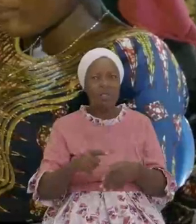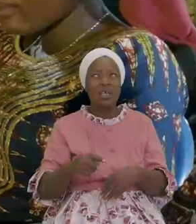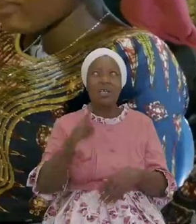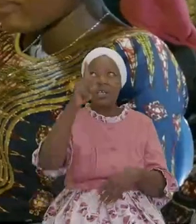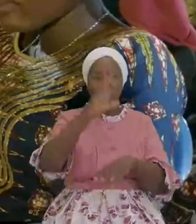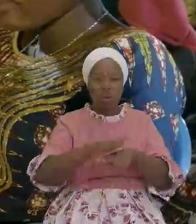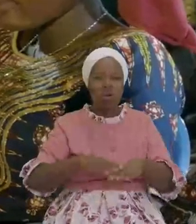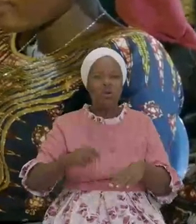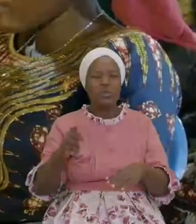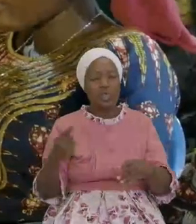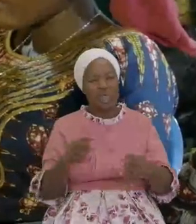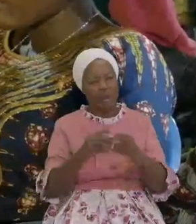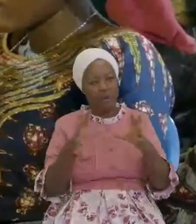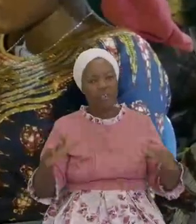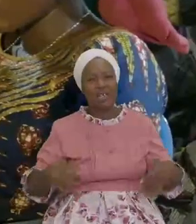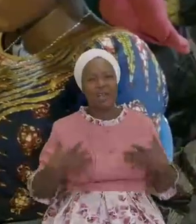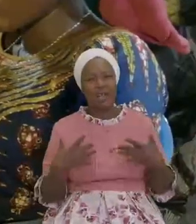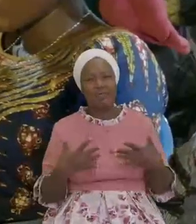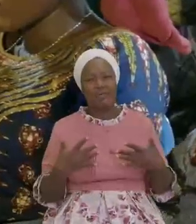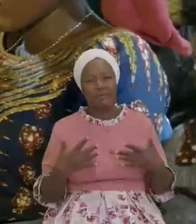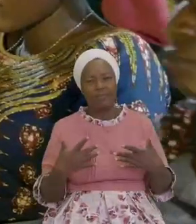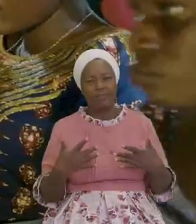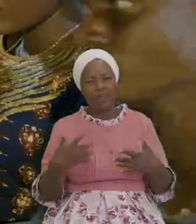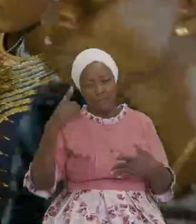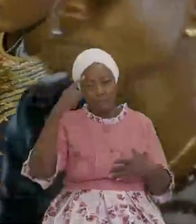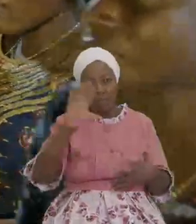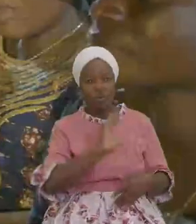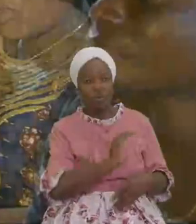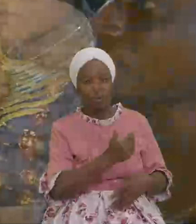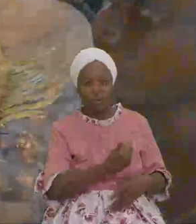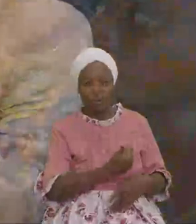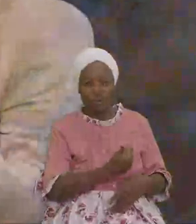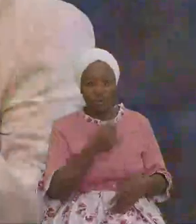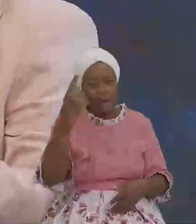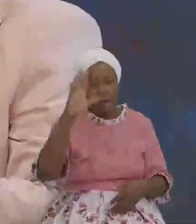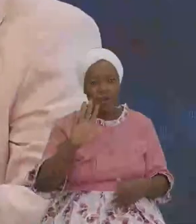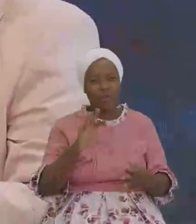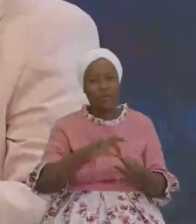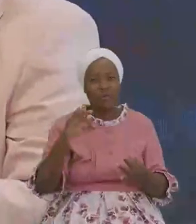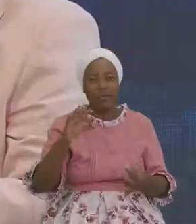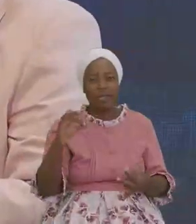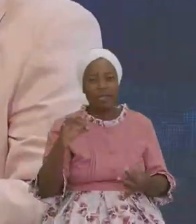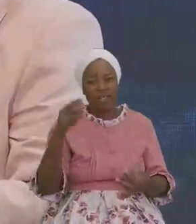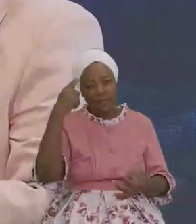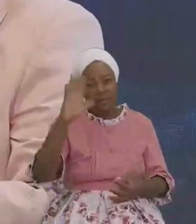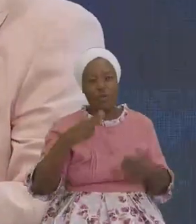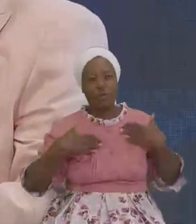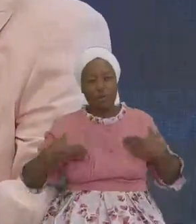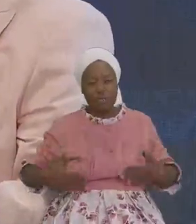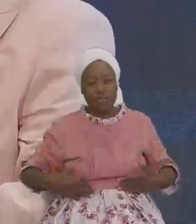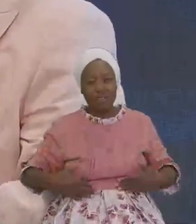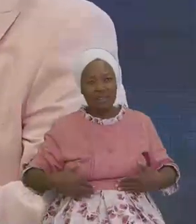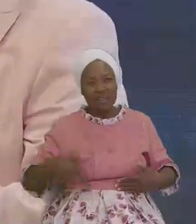joyeuse. C'est ce qu'il appelle la vie abondante. Pour ton âme, pour